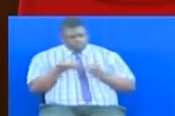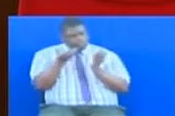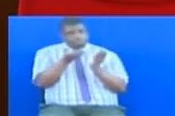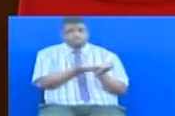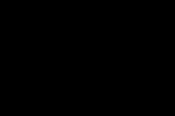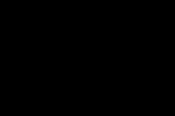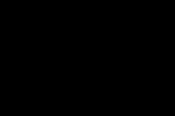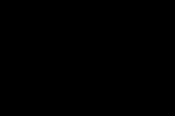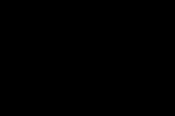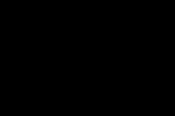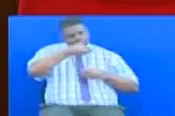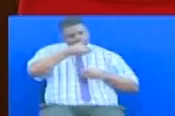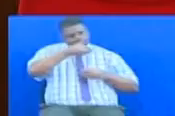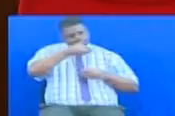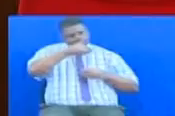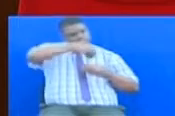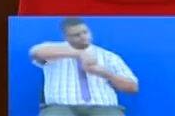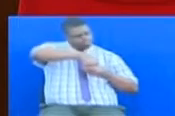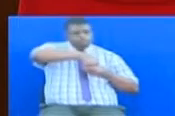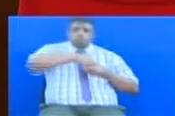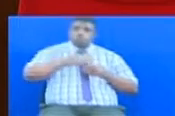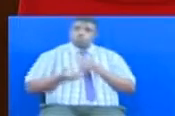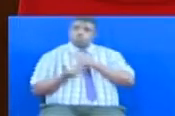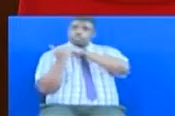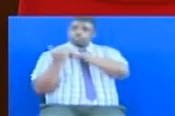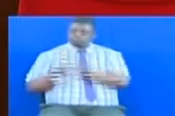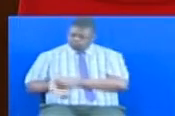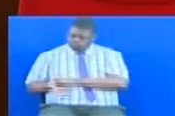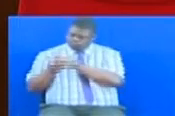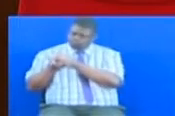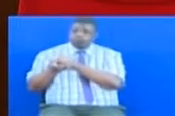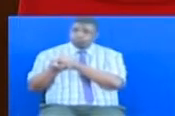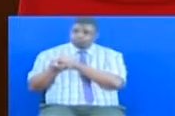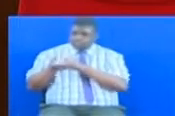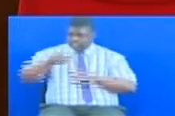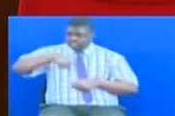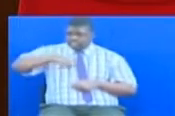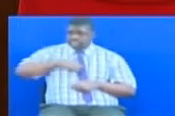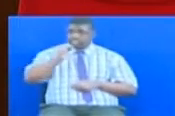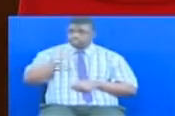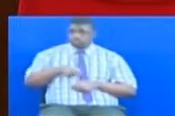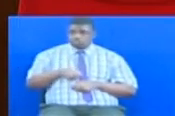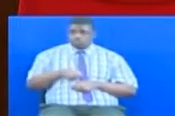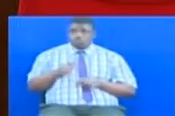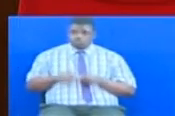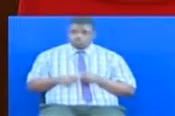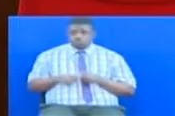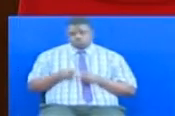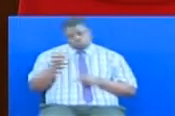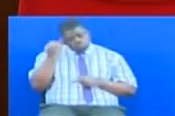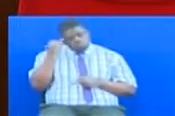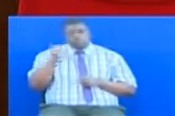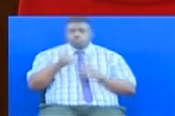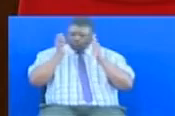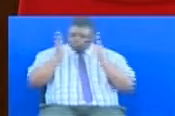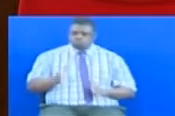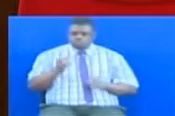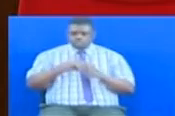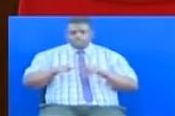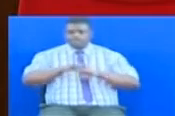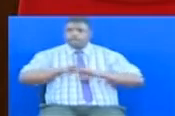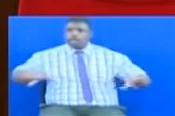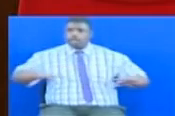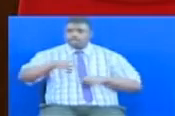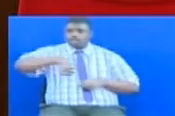tumo humo ndani, kwa sababu tunao wajibu wa kusaidiana na wenzetu, na sisi ndio masini ya kansela kwenye mabaraza yetu. Kwa hiyo tushiriki vizuri